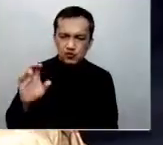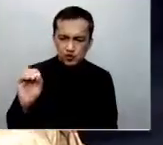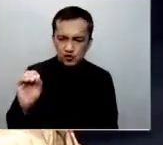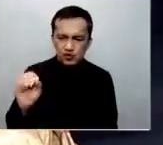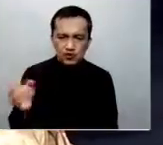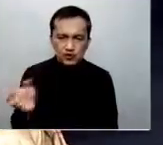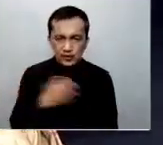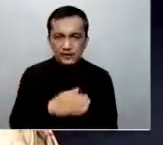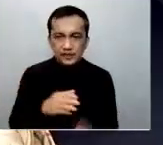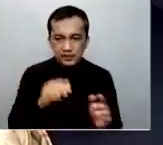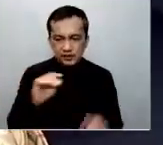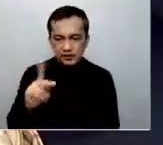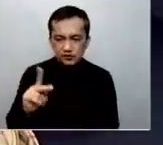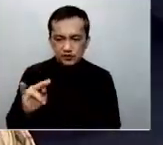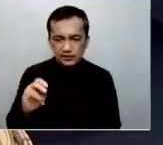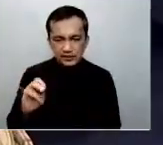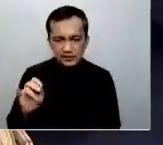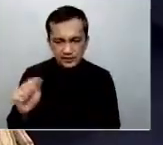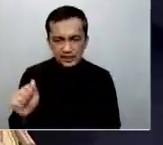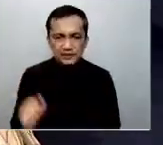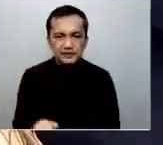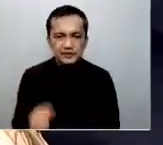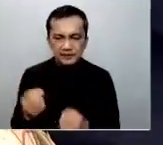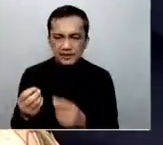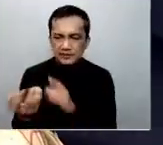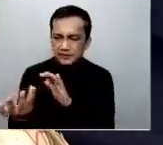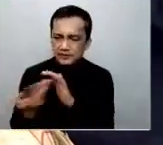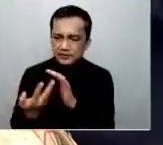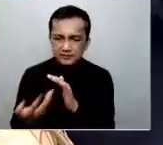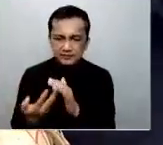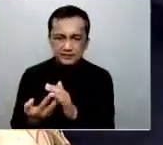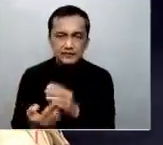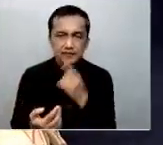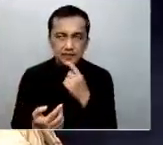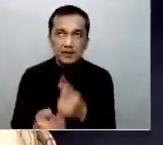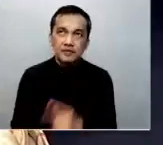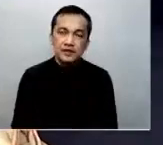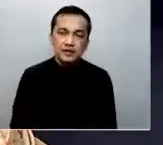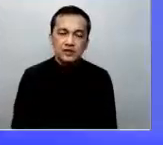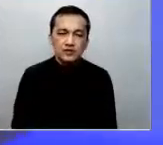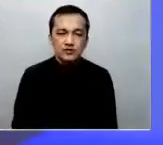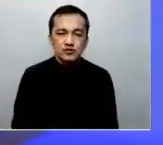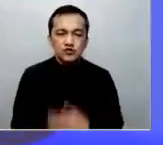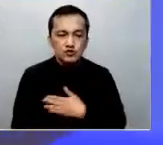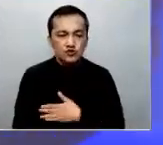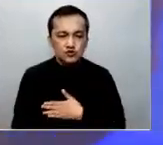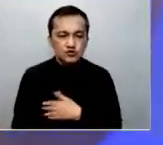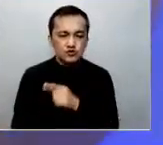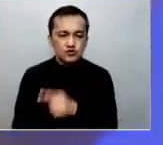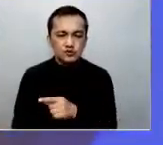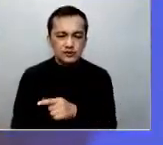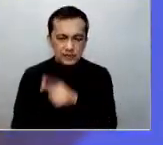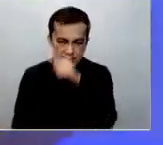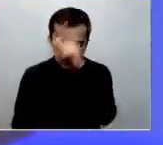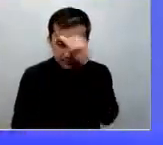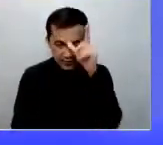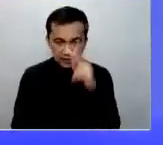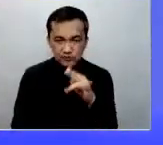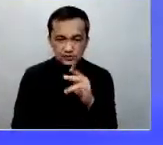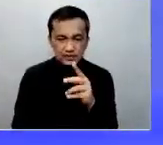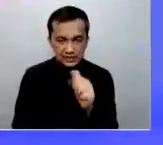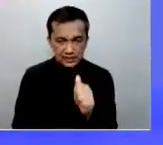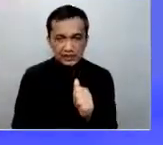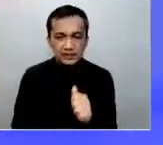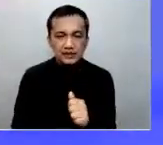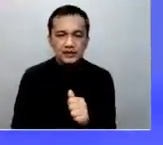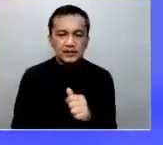kutsinta. Oh. So marami talaga kaming suke na sinasabi nila, gustong-gusto nila yung black kutsinta. And